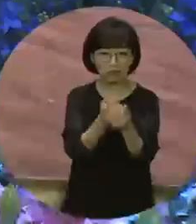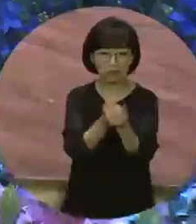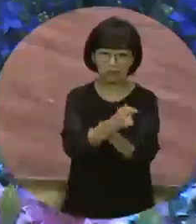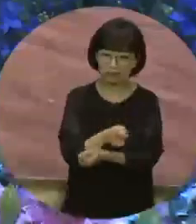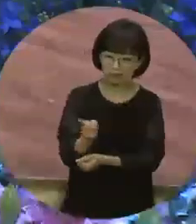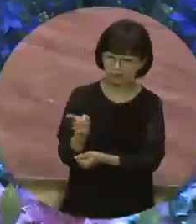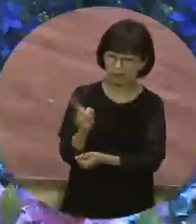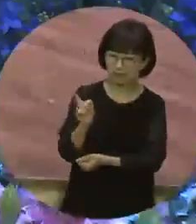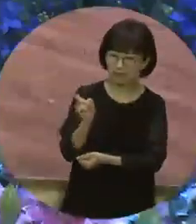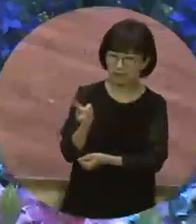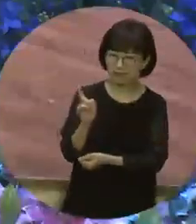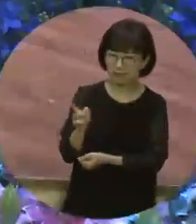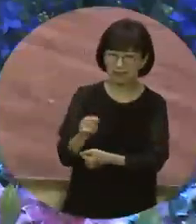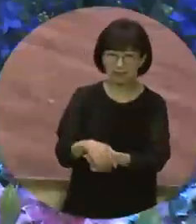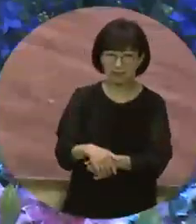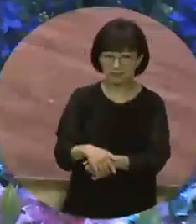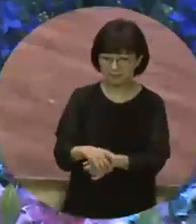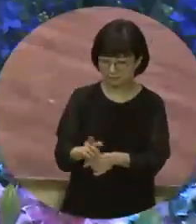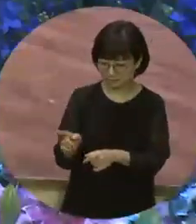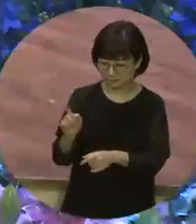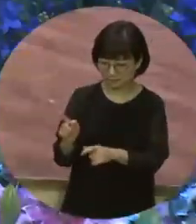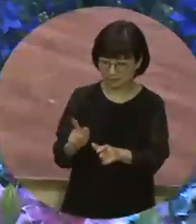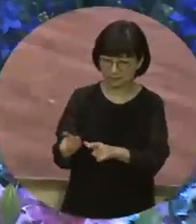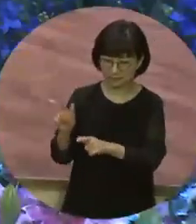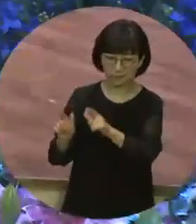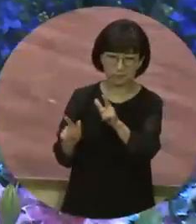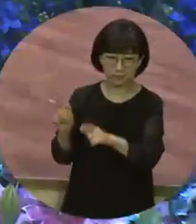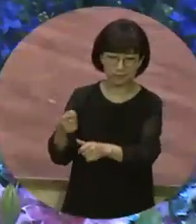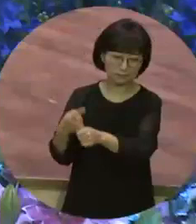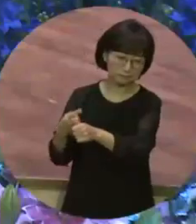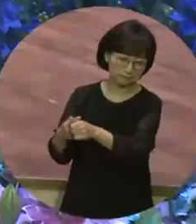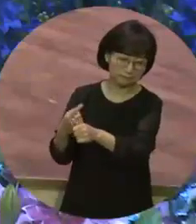본이 돼야 무슨 복음 전도가 되어지지.